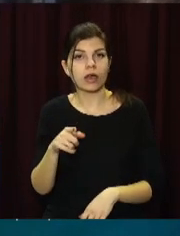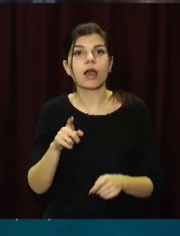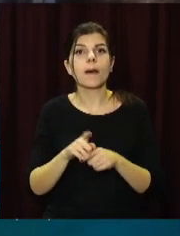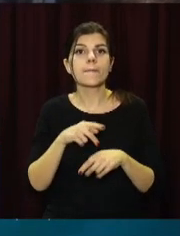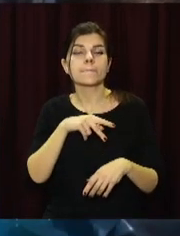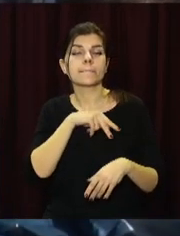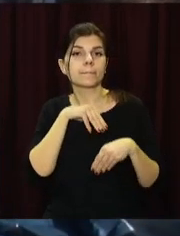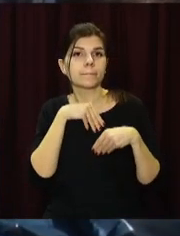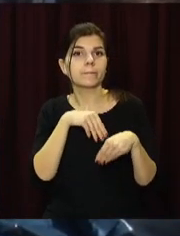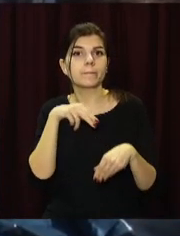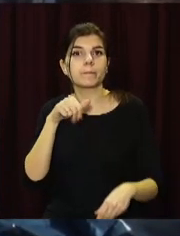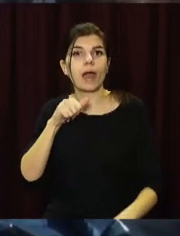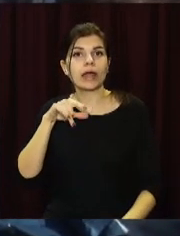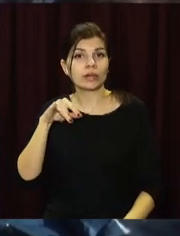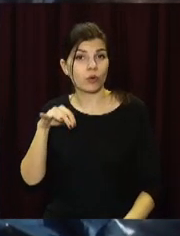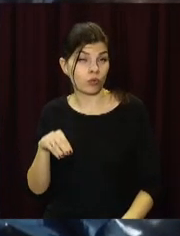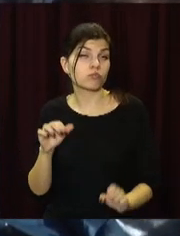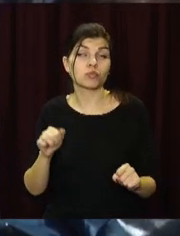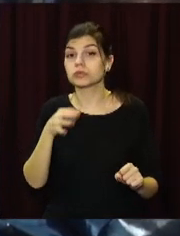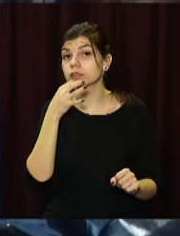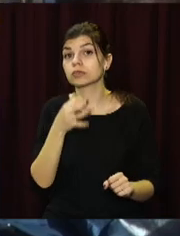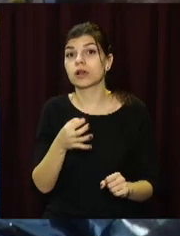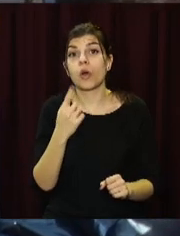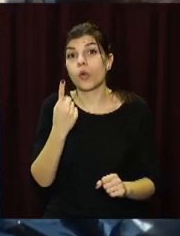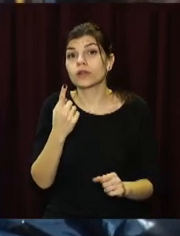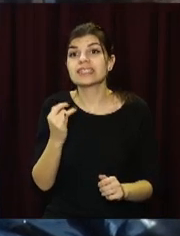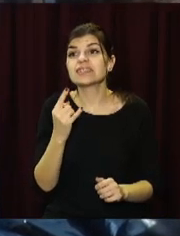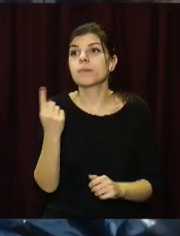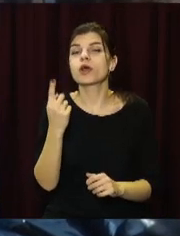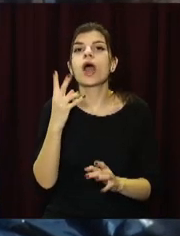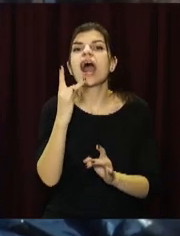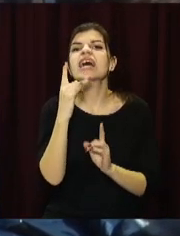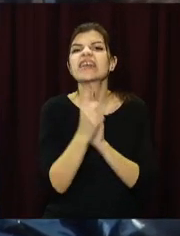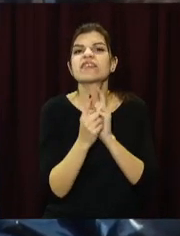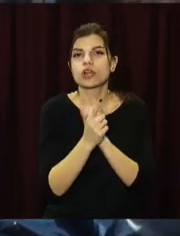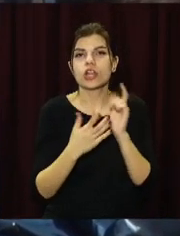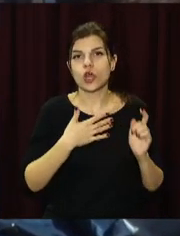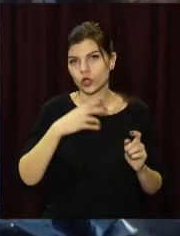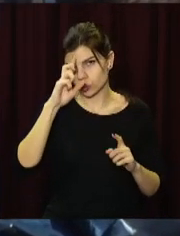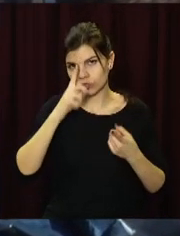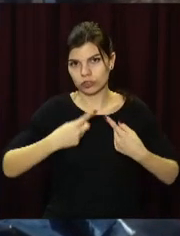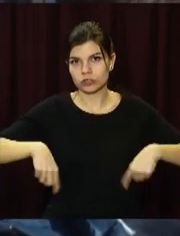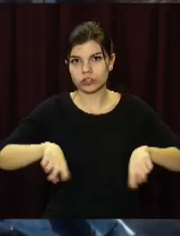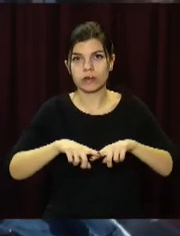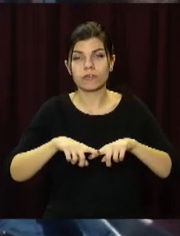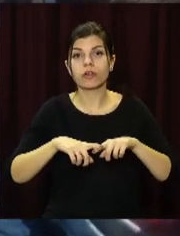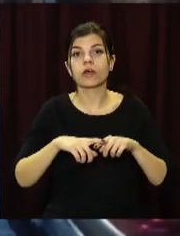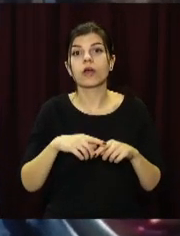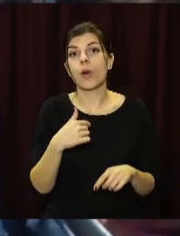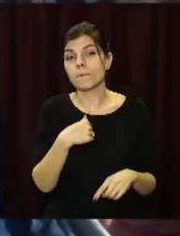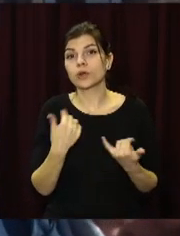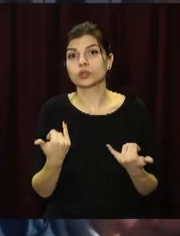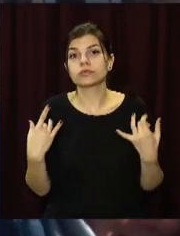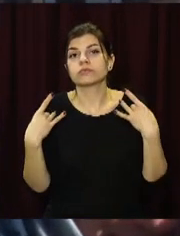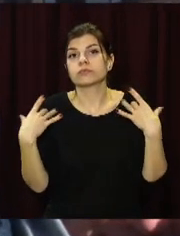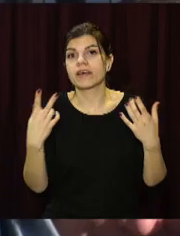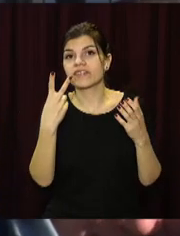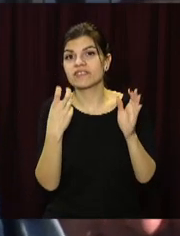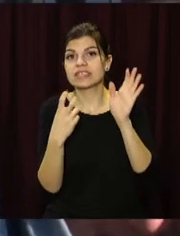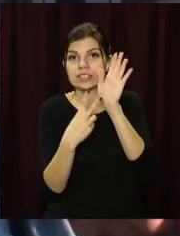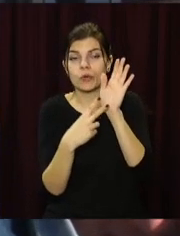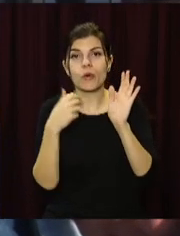патріот і це, можна сказати, один з перших революціонерів нашої держави. Ми сьогодні відзначаємо